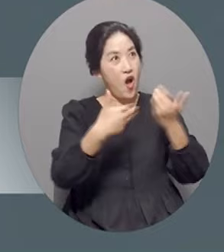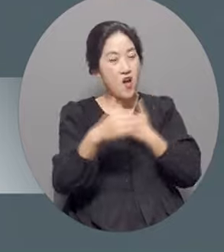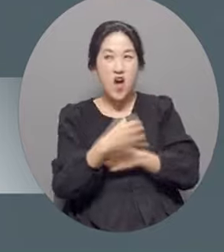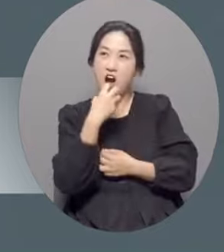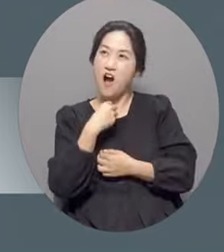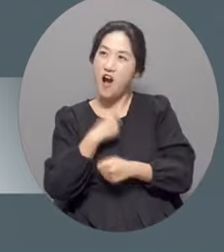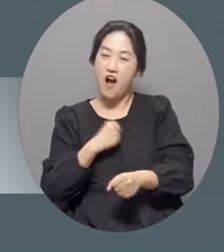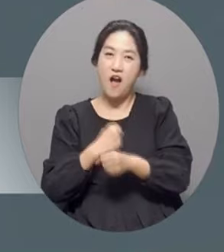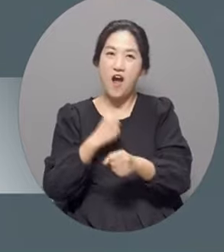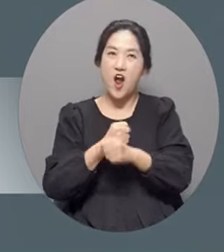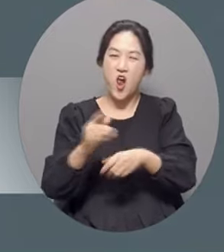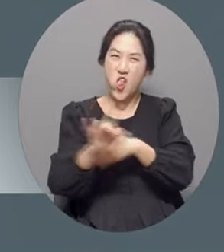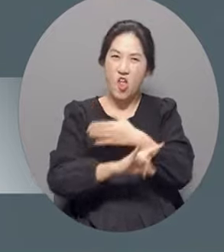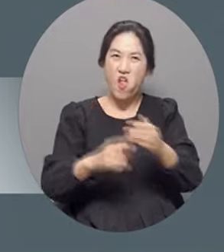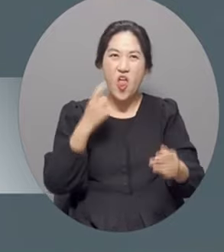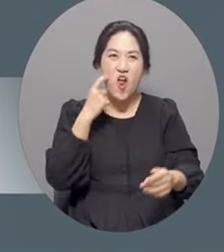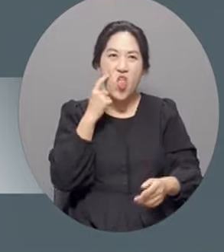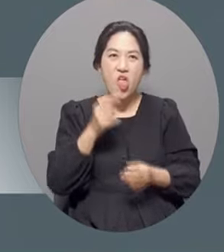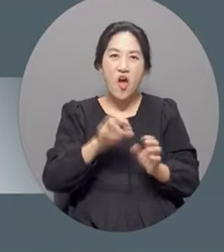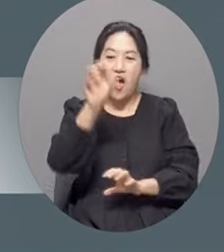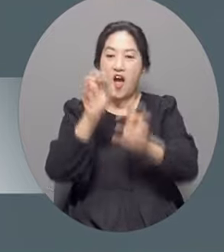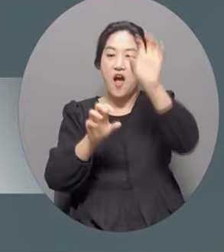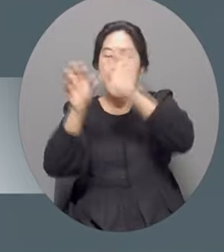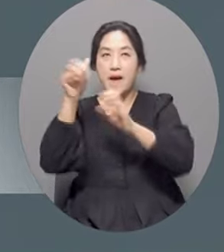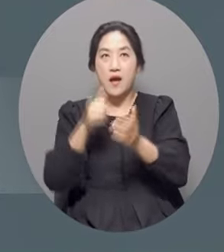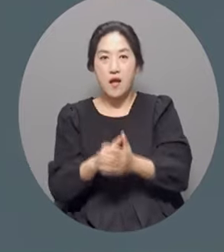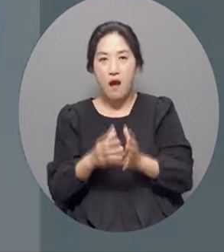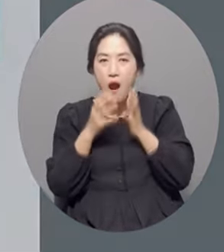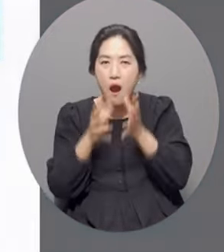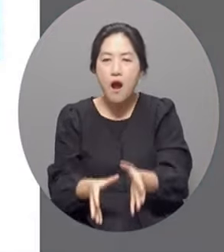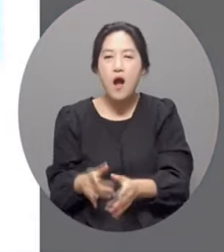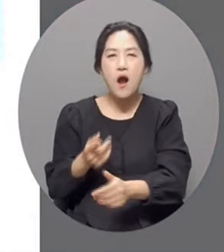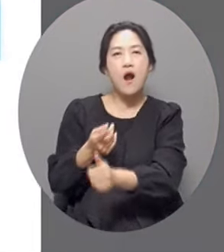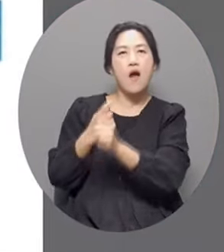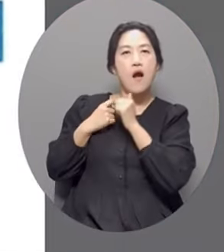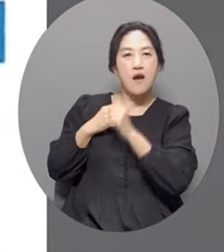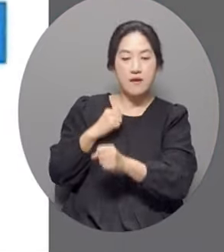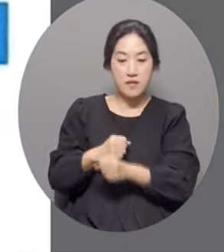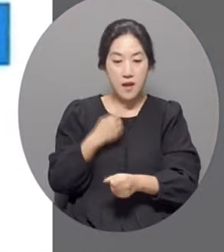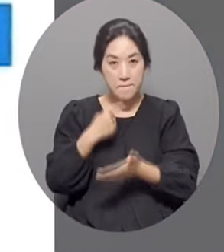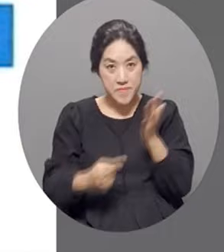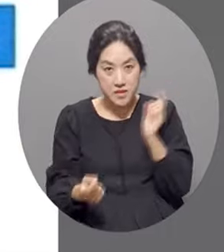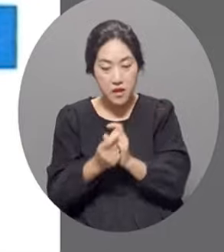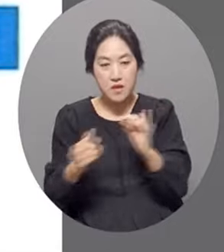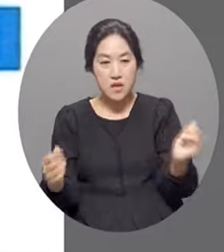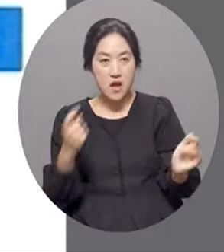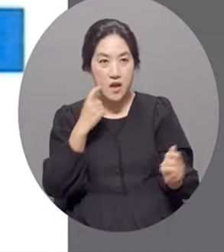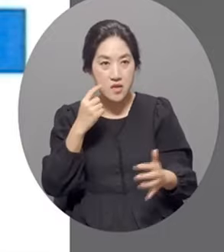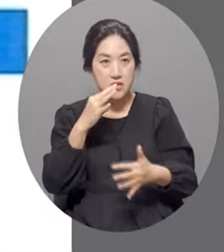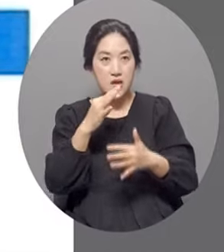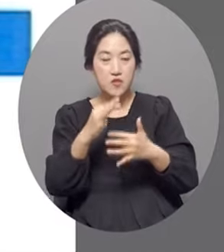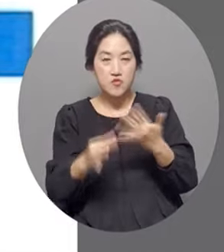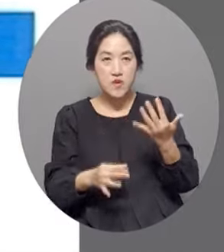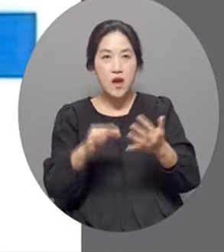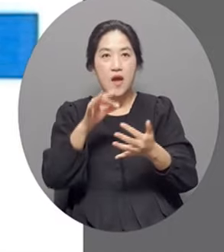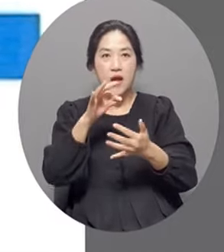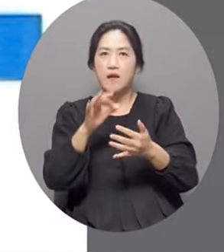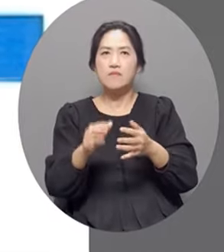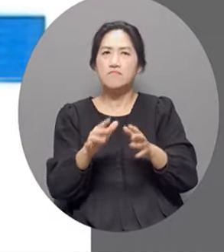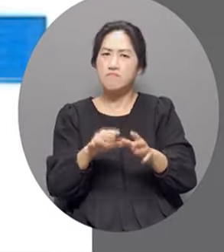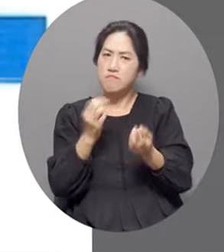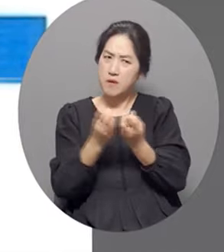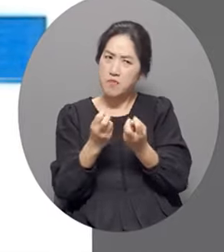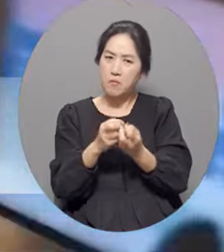본 것처럼 거짓 인증글을 올려 피해자들을 유인했습니다 피해자들이 가짜 투자 프로그램을 설치하게 해 투자가